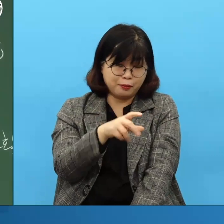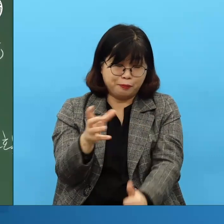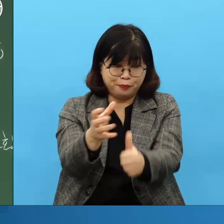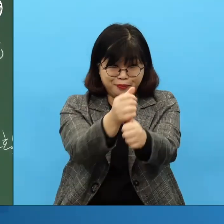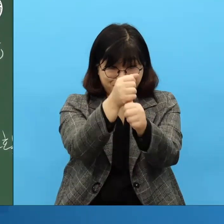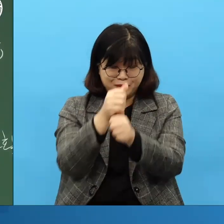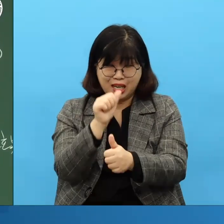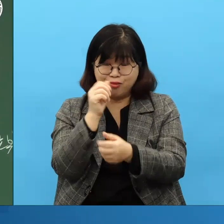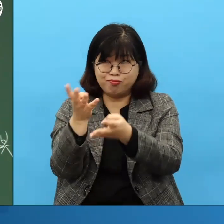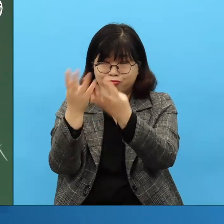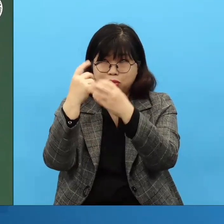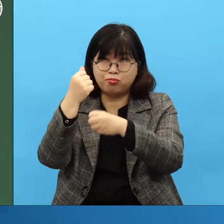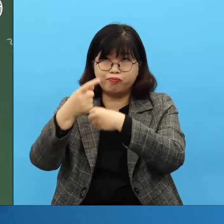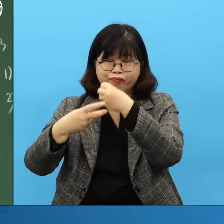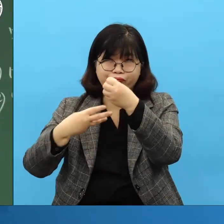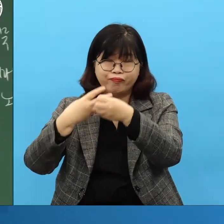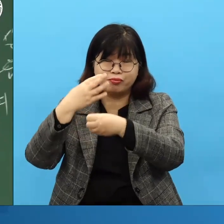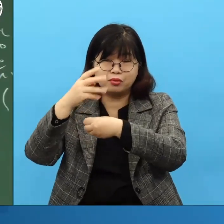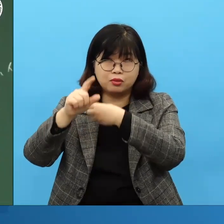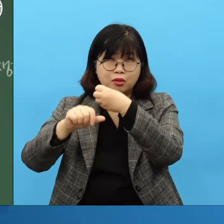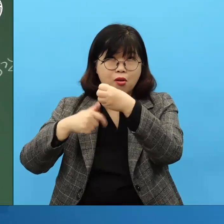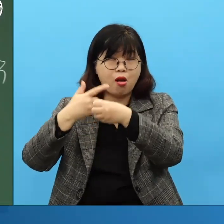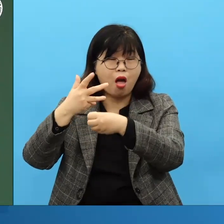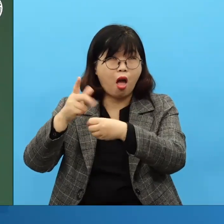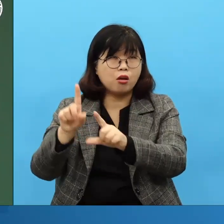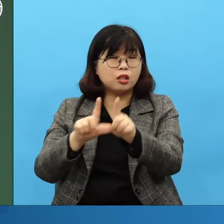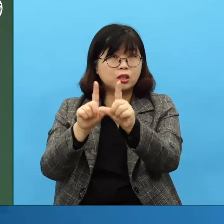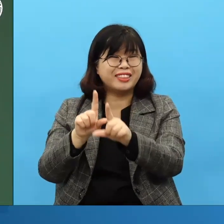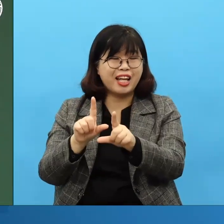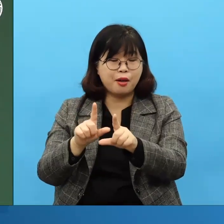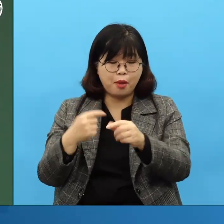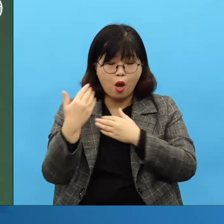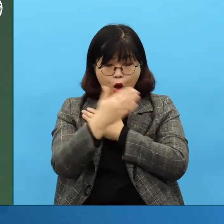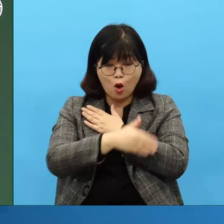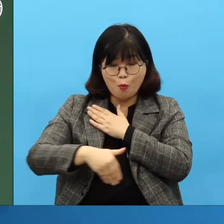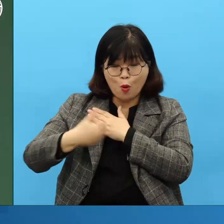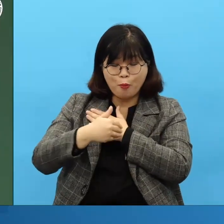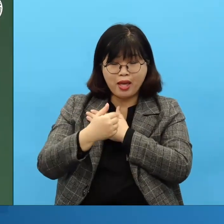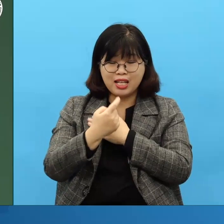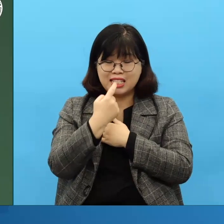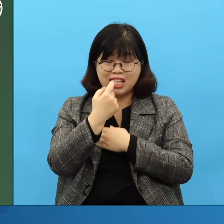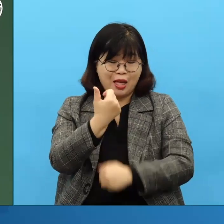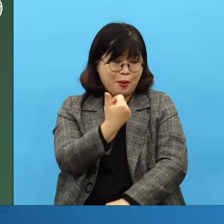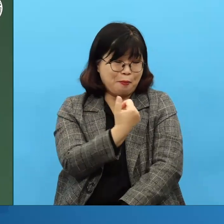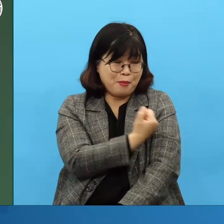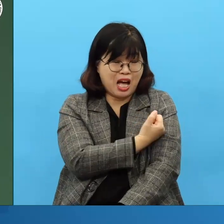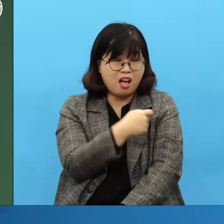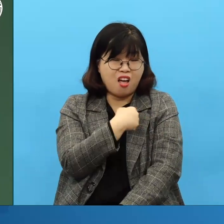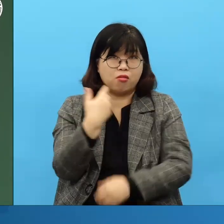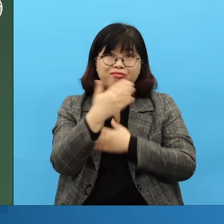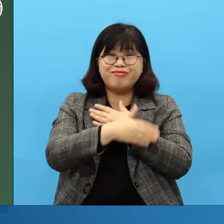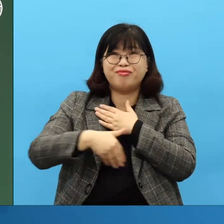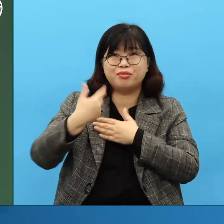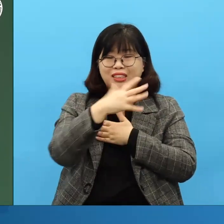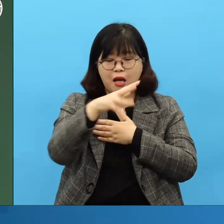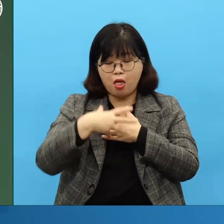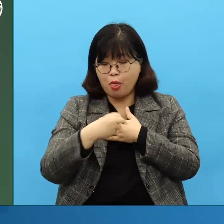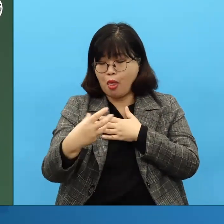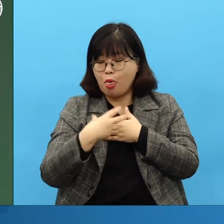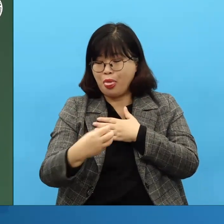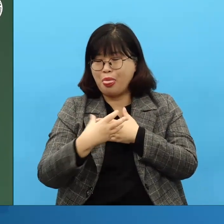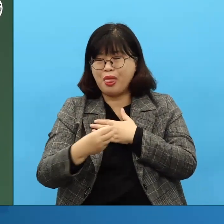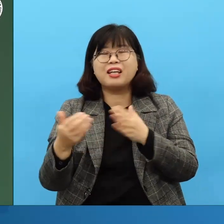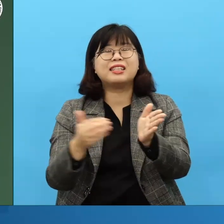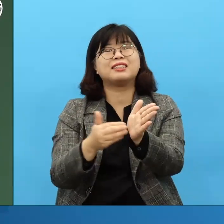and are discharged, they once again revert back to drug 이건 use? Because 무서운 it's imprinted upon their brain. It's so frightening. 굉장한 운명을 결정할 일이